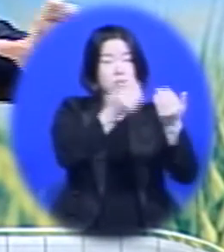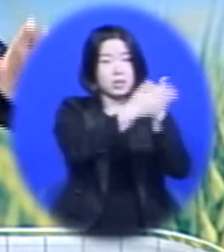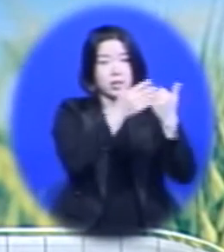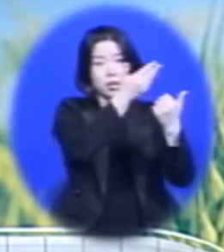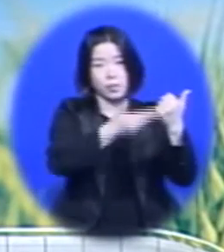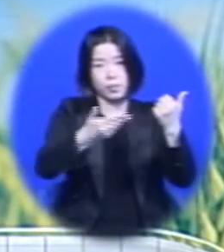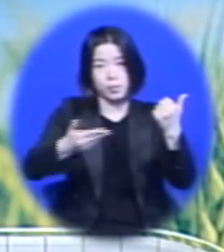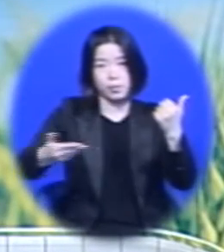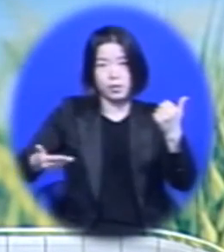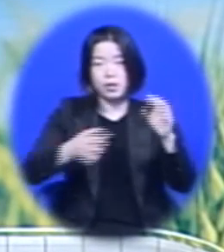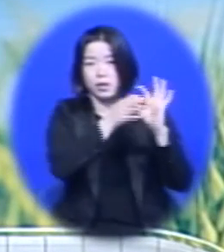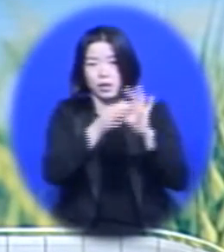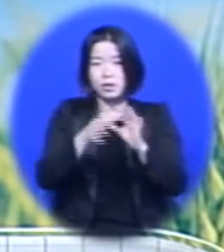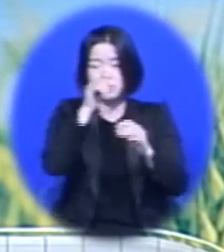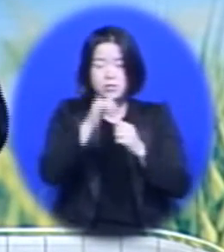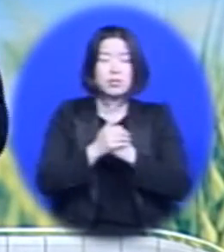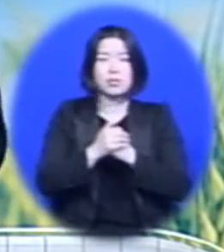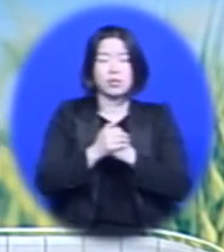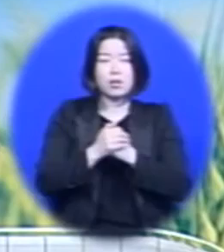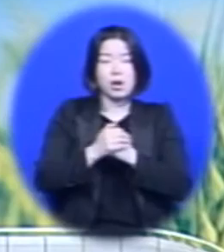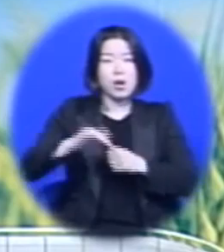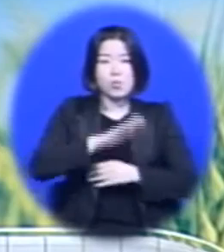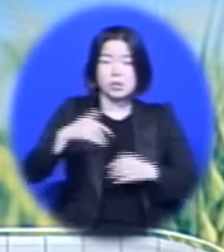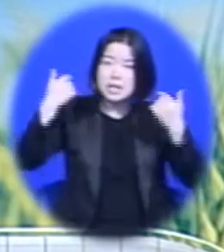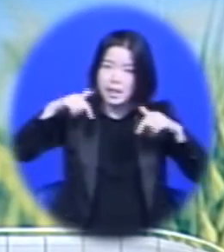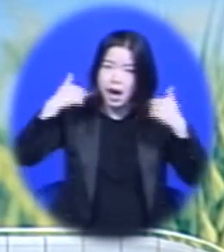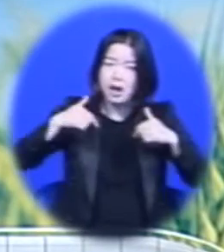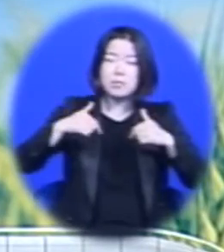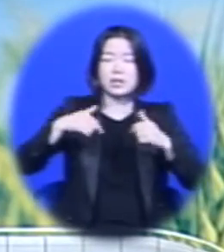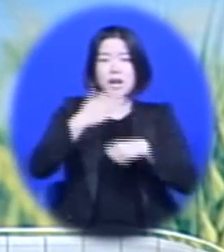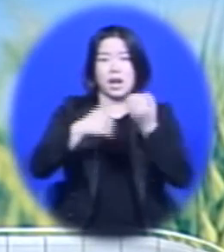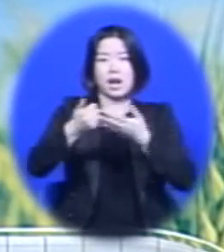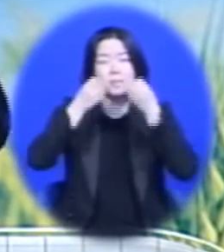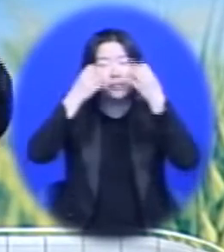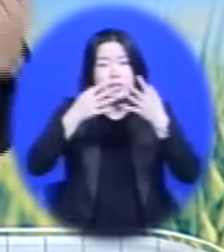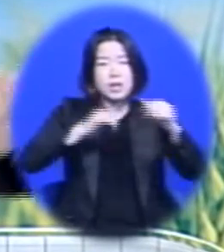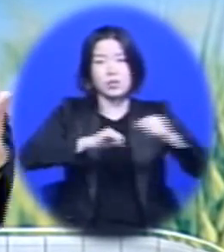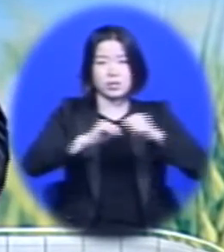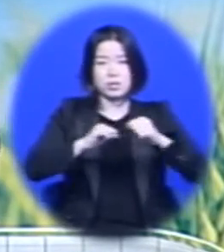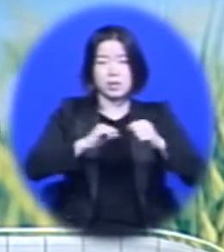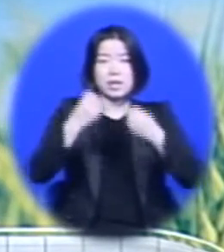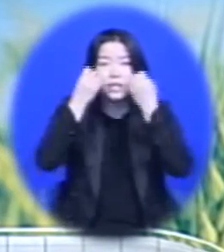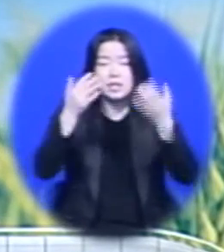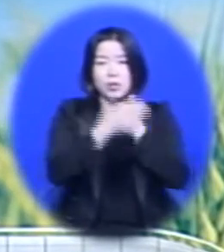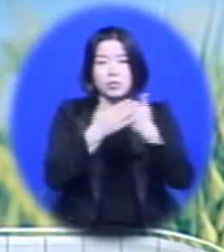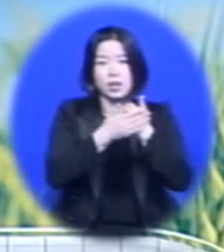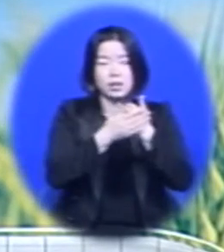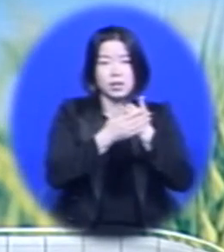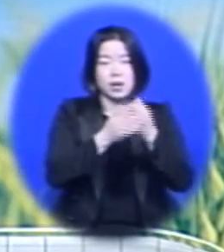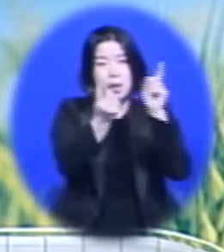계속 새롭게 흐르게 됩니다. 우리는 날마다 하나님의 새로운 역사하심과 새로운 은혜를 경험하는